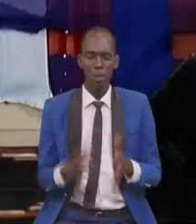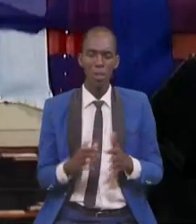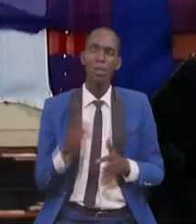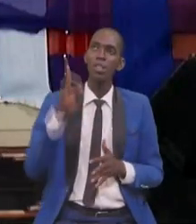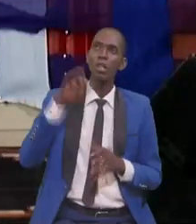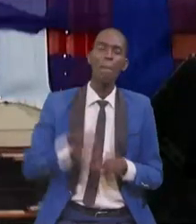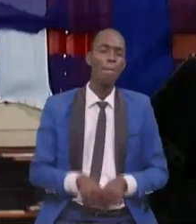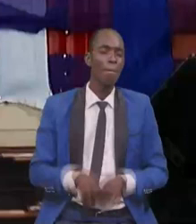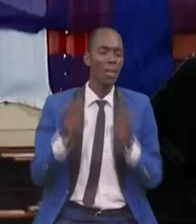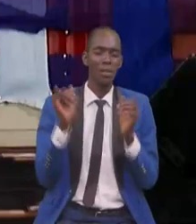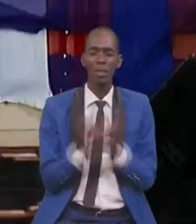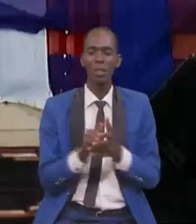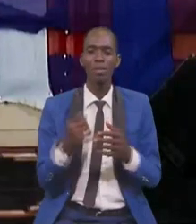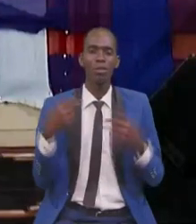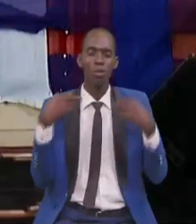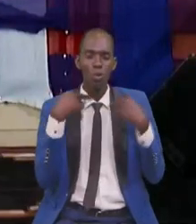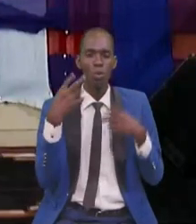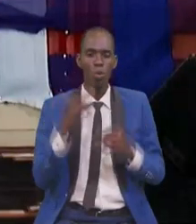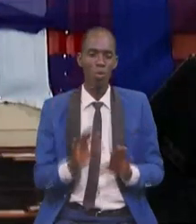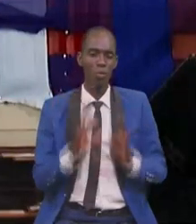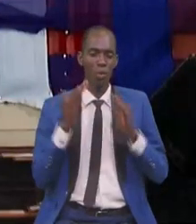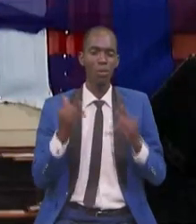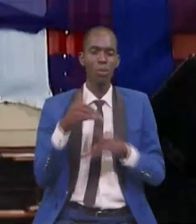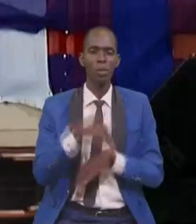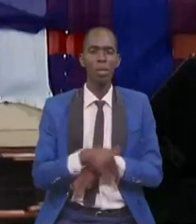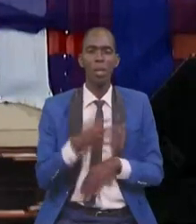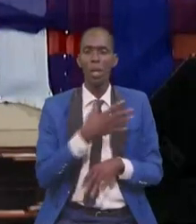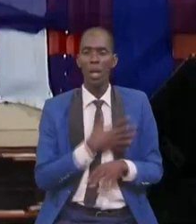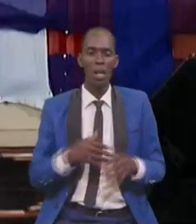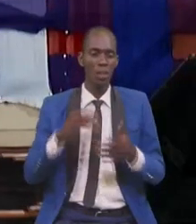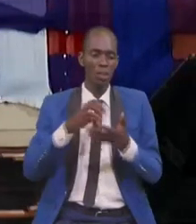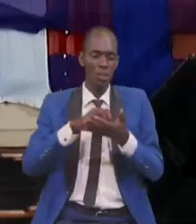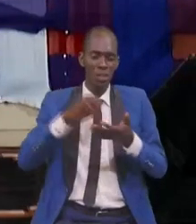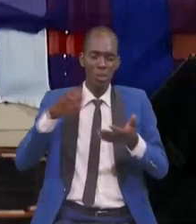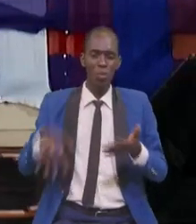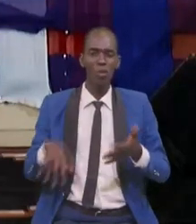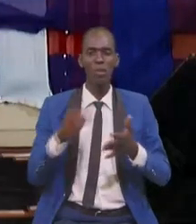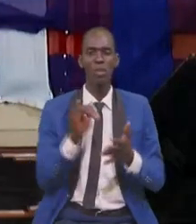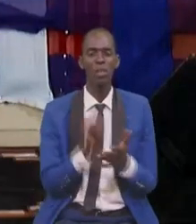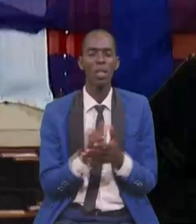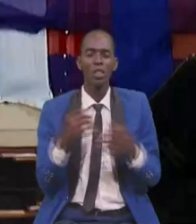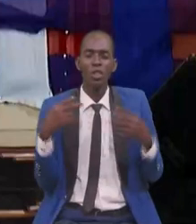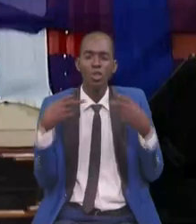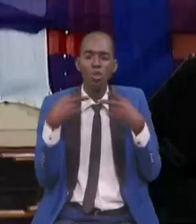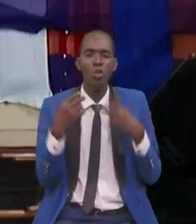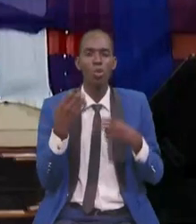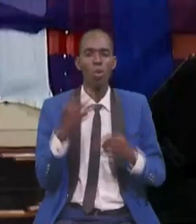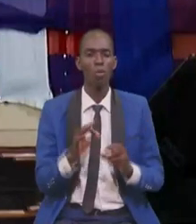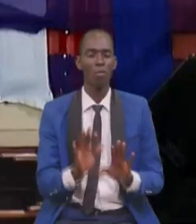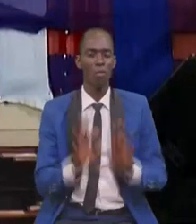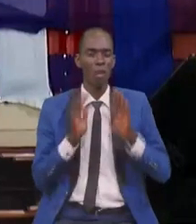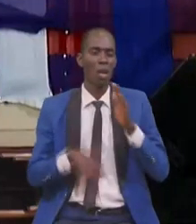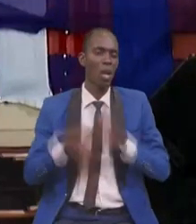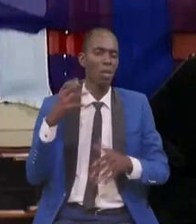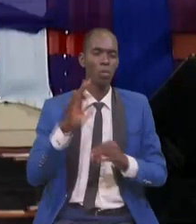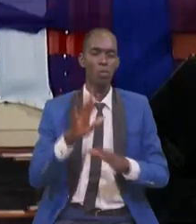Que Christ brise le joug de la peur dans votre vie. Qu'il ôte le joug de la peur de